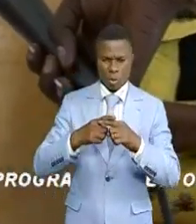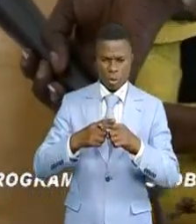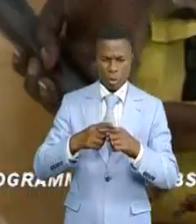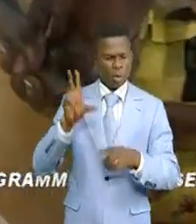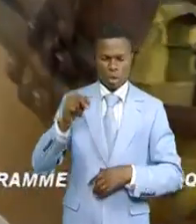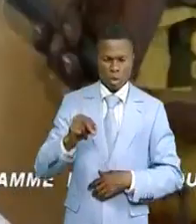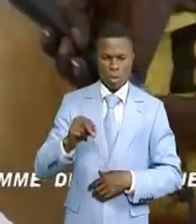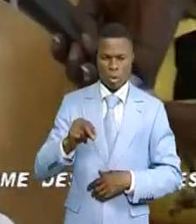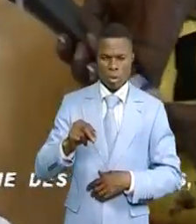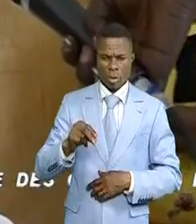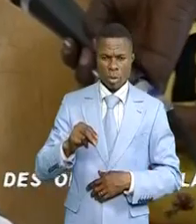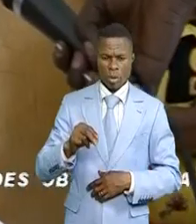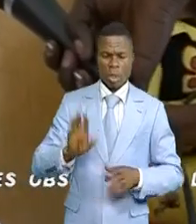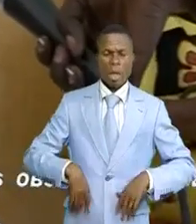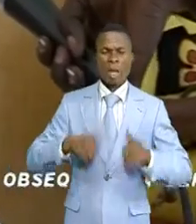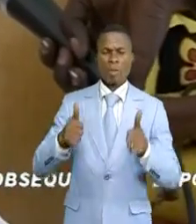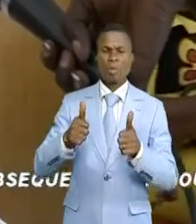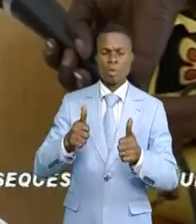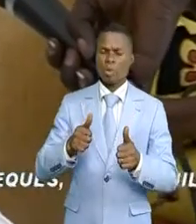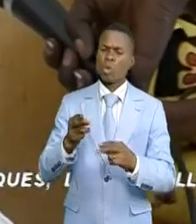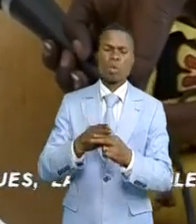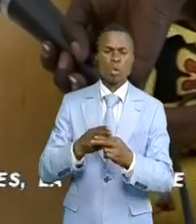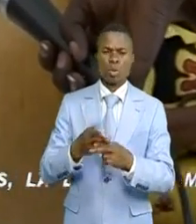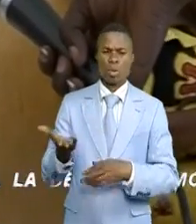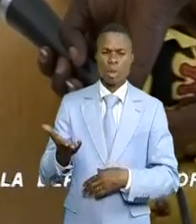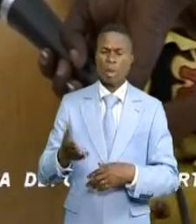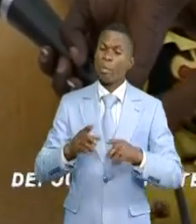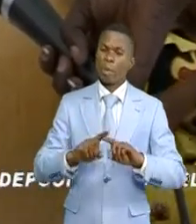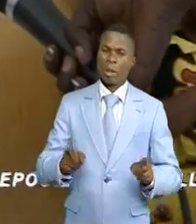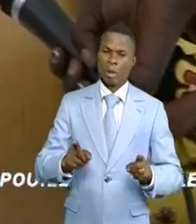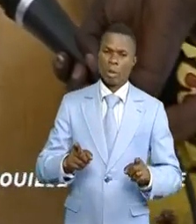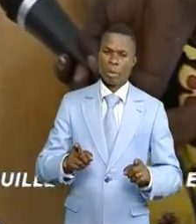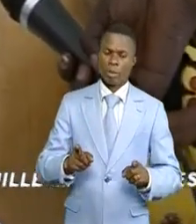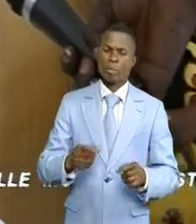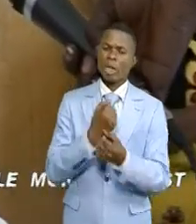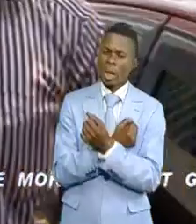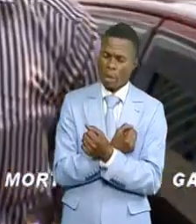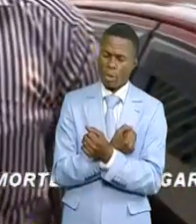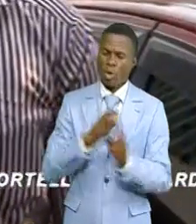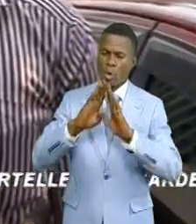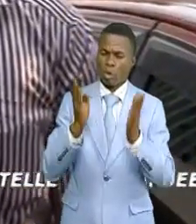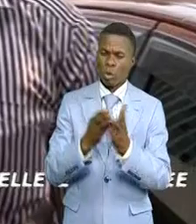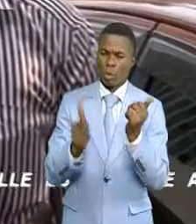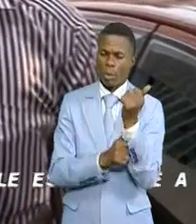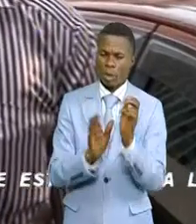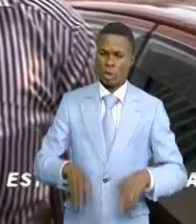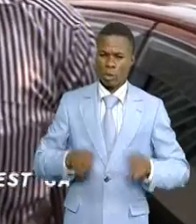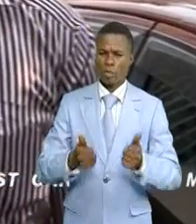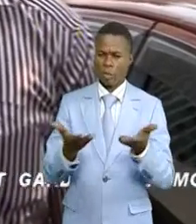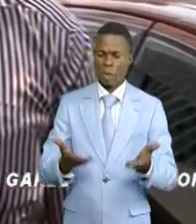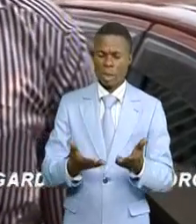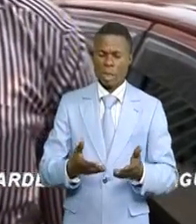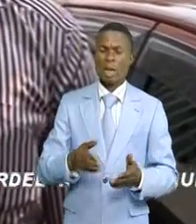mots. La vie est trop courte. Et mon nous vivant, c'est tout. C'est un homme de